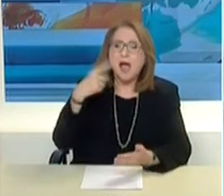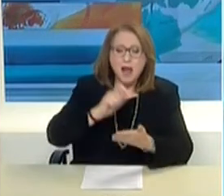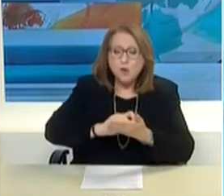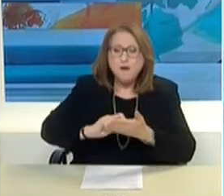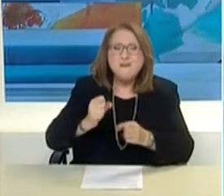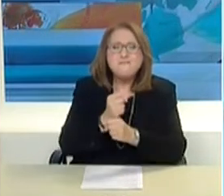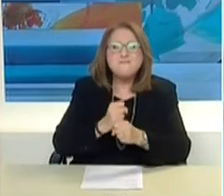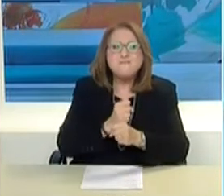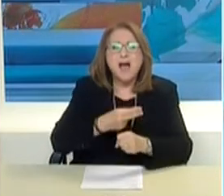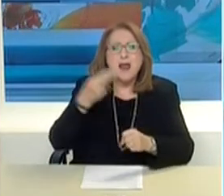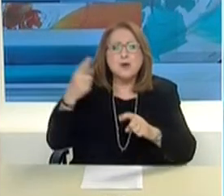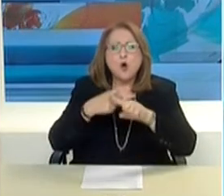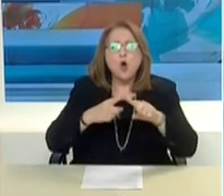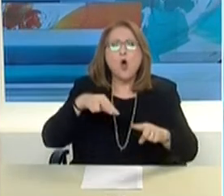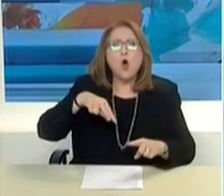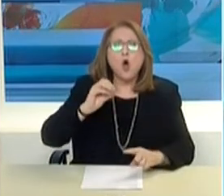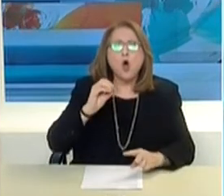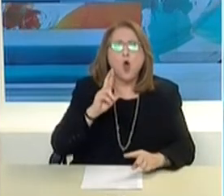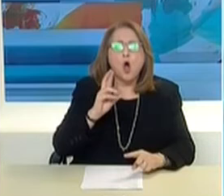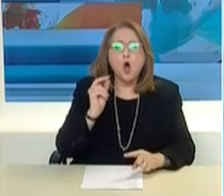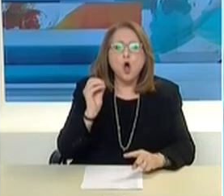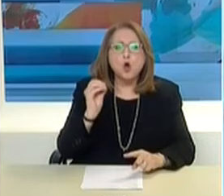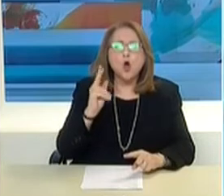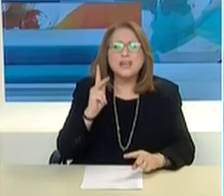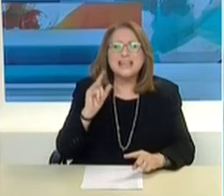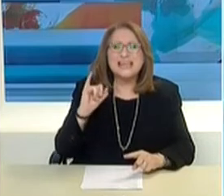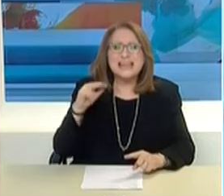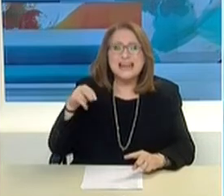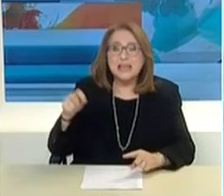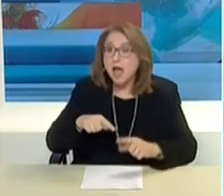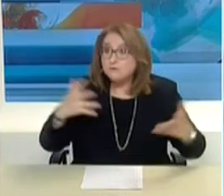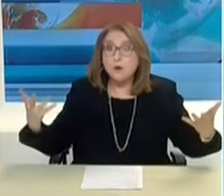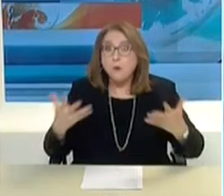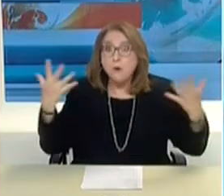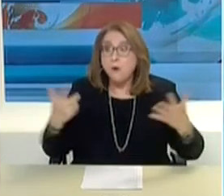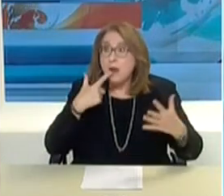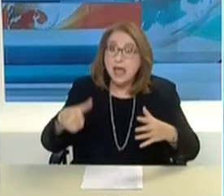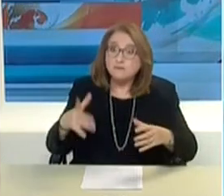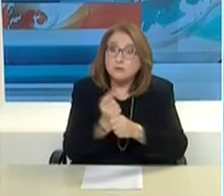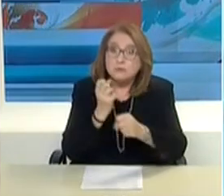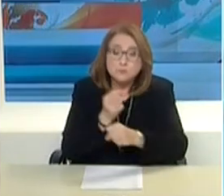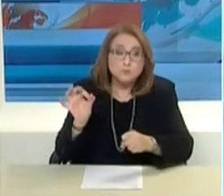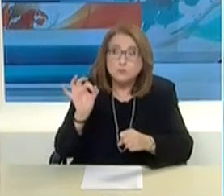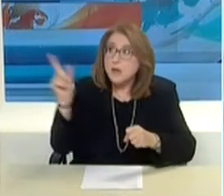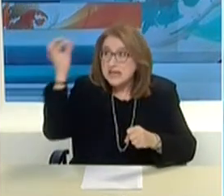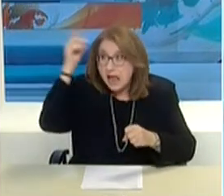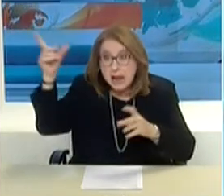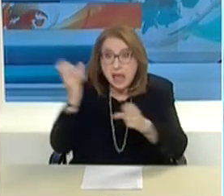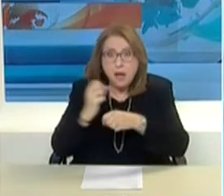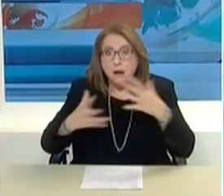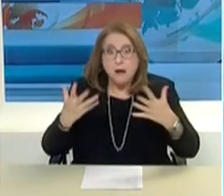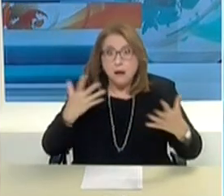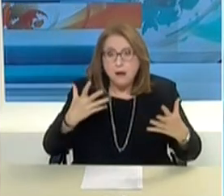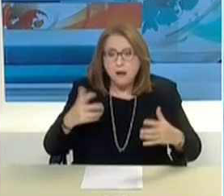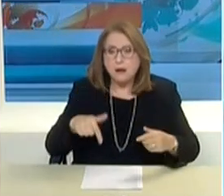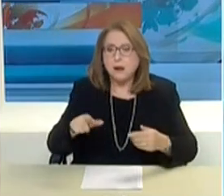χλωροκίνης, ενός από τα φάρμακα που ακούστηκαν αυτές τις μέρες ως δραστικού έναντι του νέου ιού, με